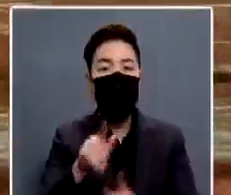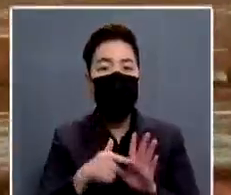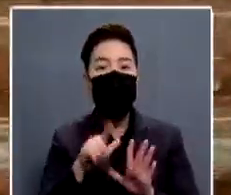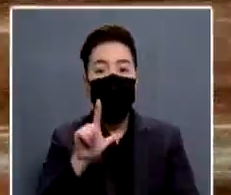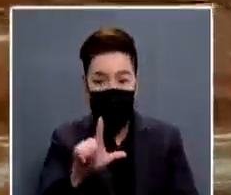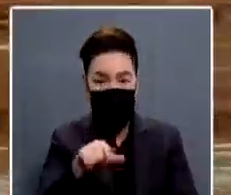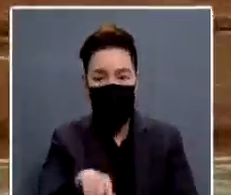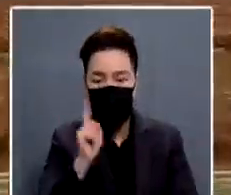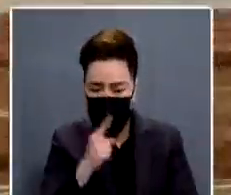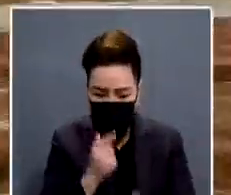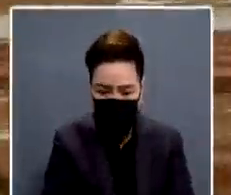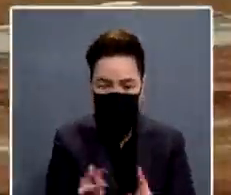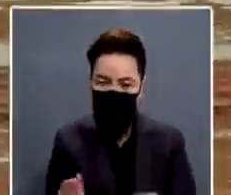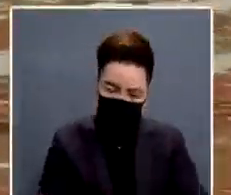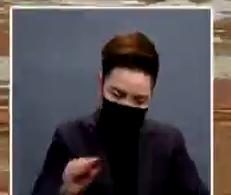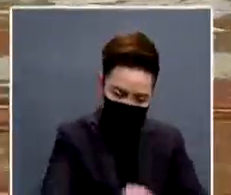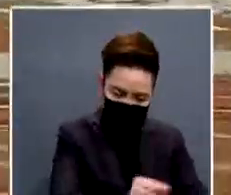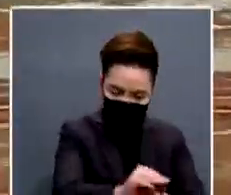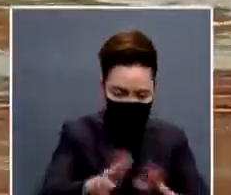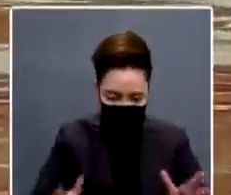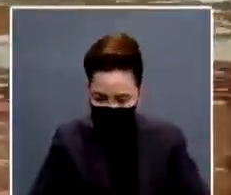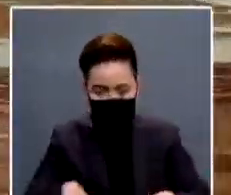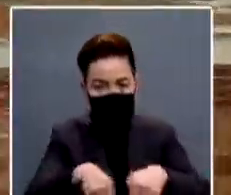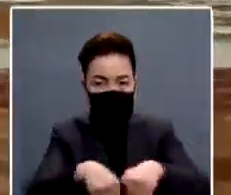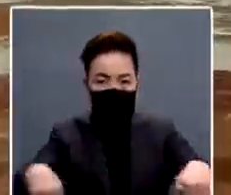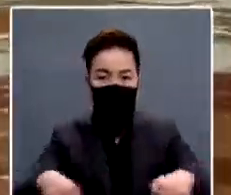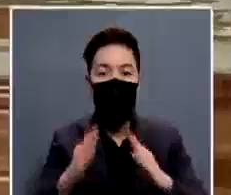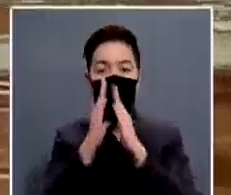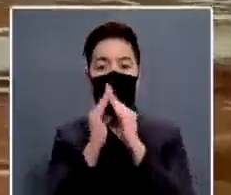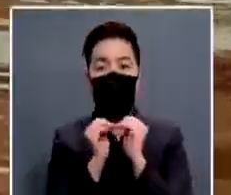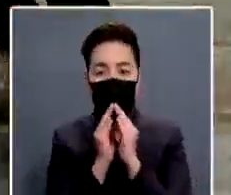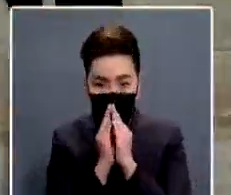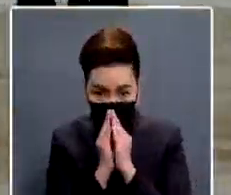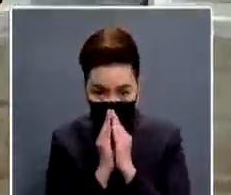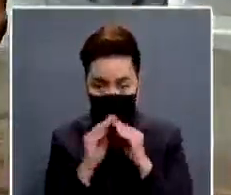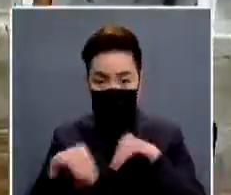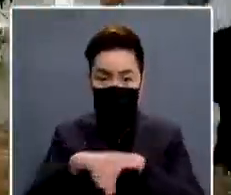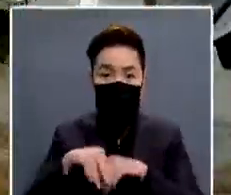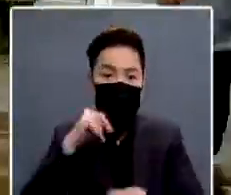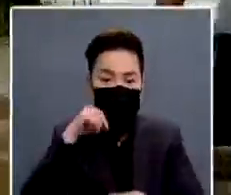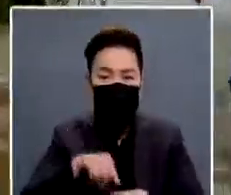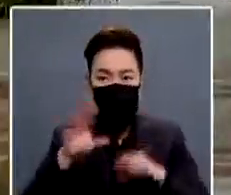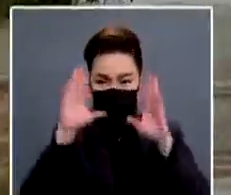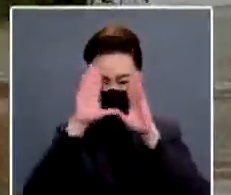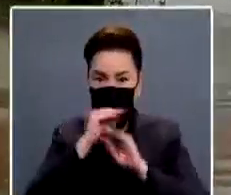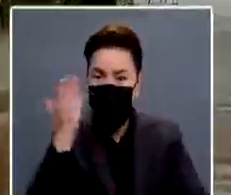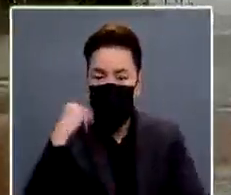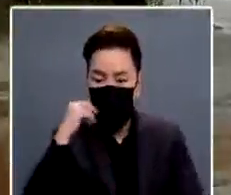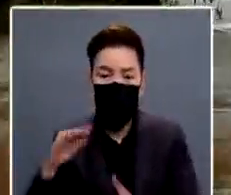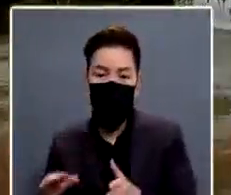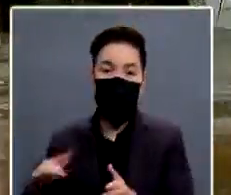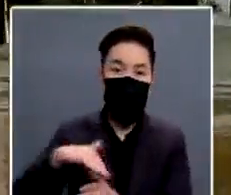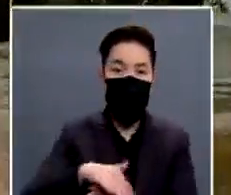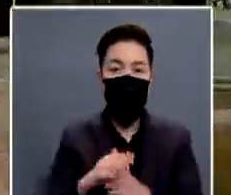บางบานเองก็เลยต้องช่วยกันเอากระสอบทรายเนี่ยนะคะมาวางแนวกั้นที่หน้าวัดจุฬามณีริมแม่น้ำเจ้าพระยาเพราะว่ากลางดึกที่ผ่านมานะคะมีน้ำทะลัก